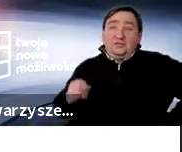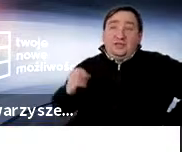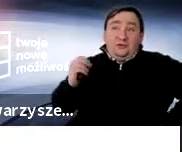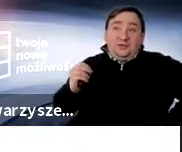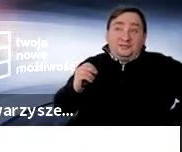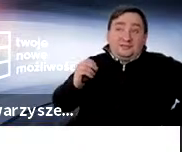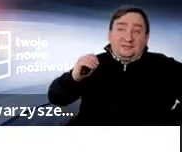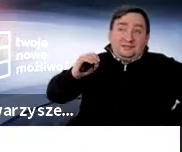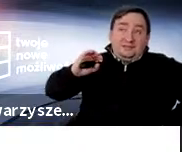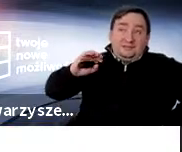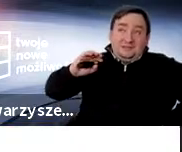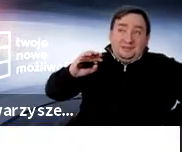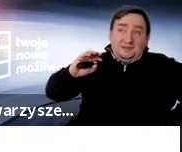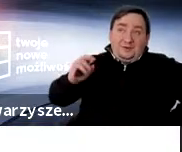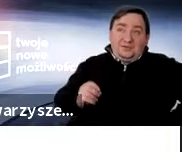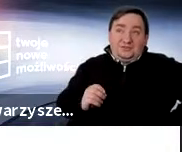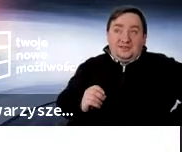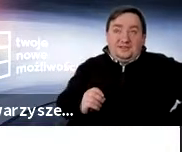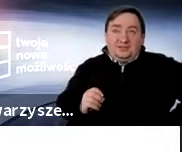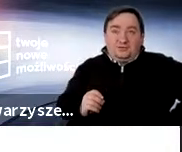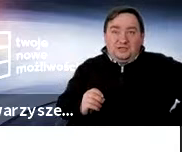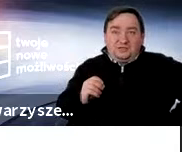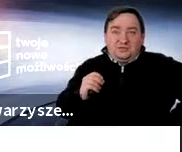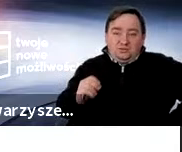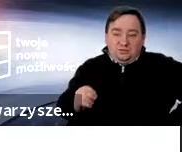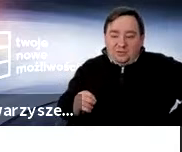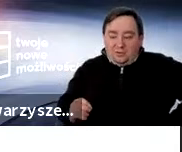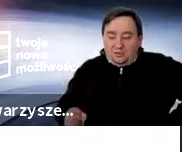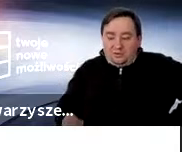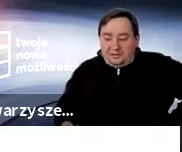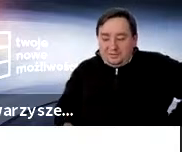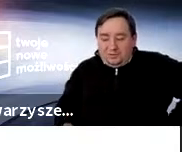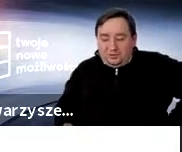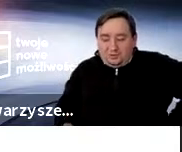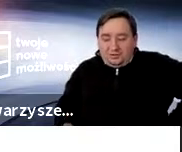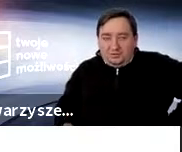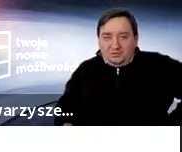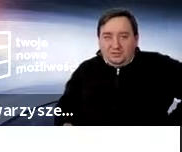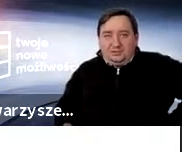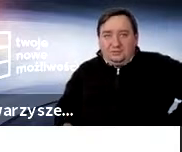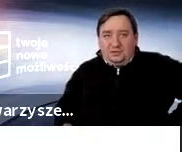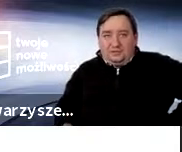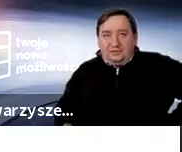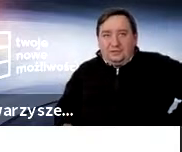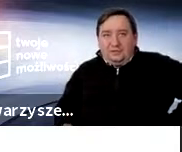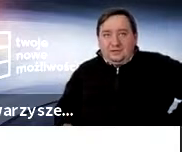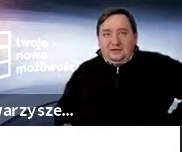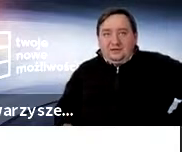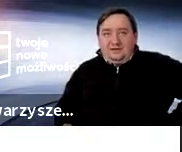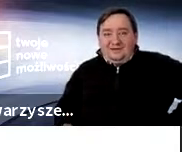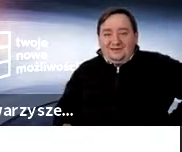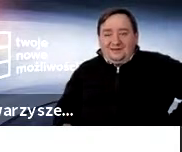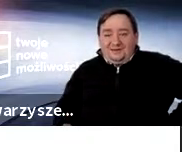No i też na koniec, patrząc na te sukcesy, co się udało mimo tej trudnej sytuacji,